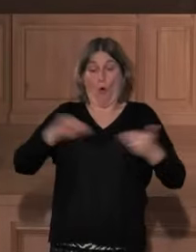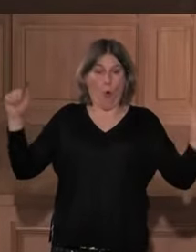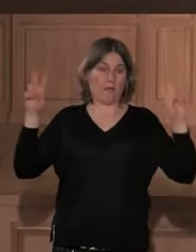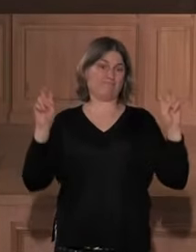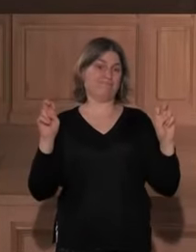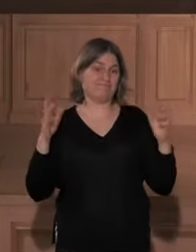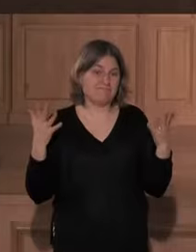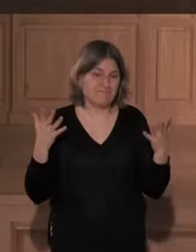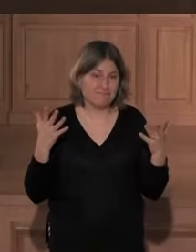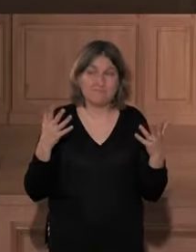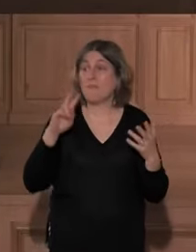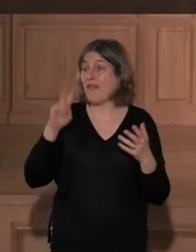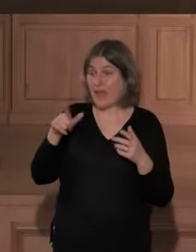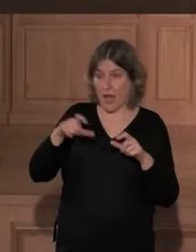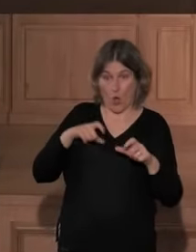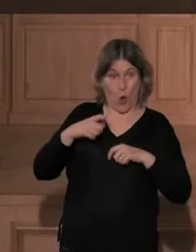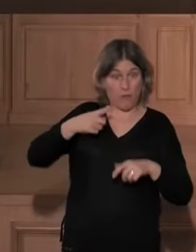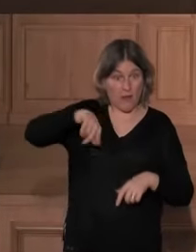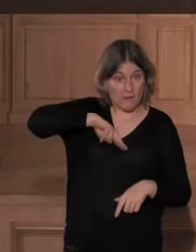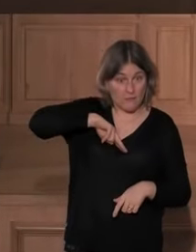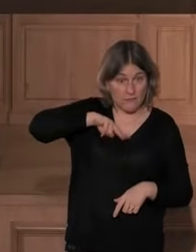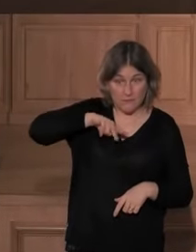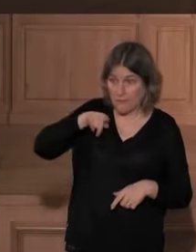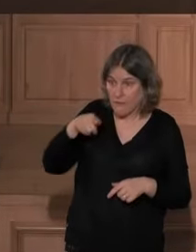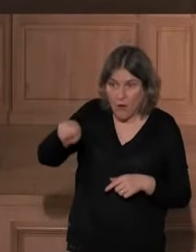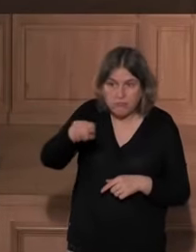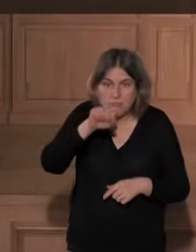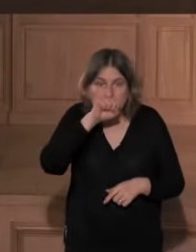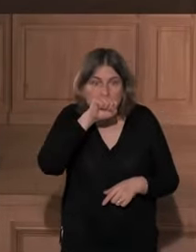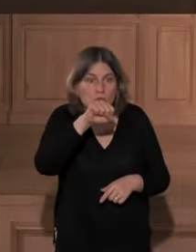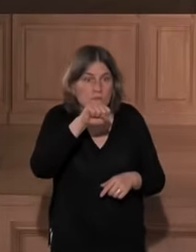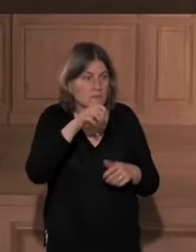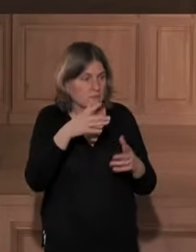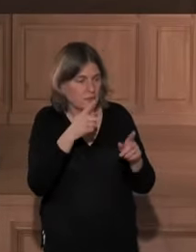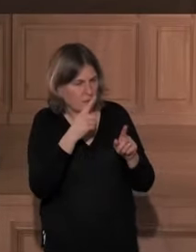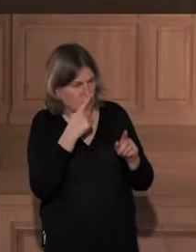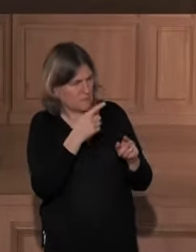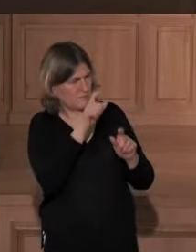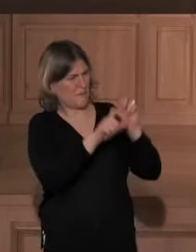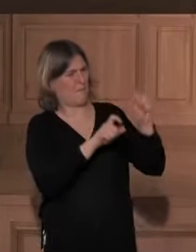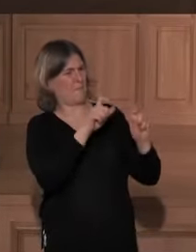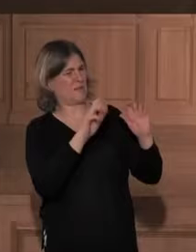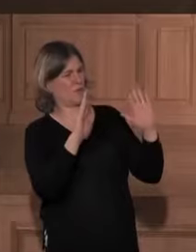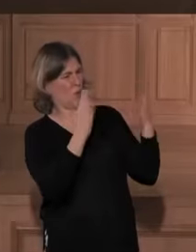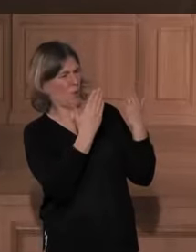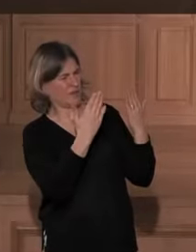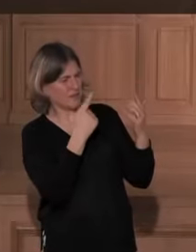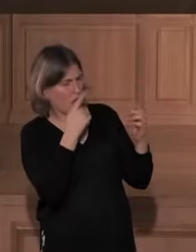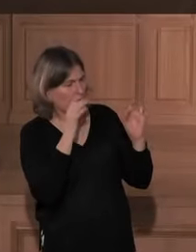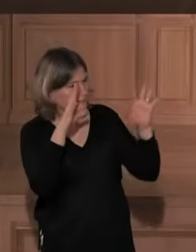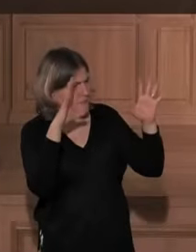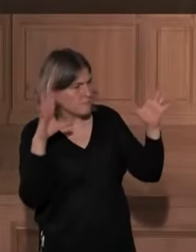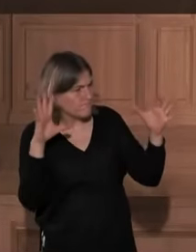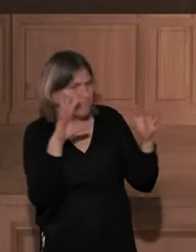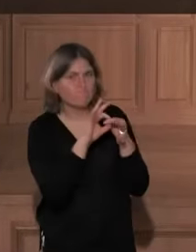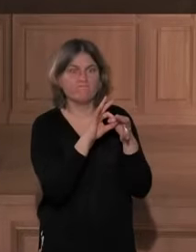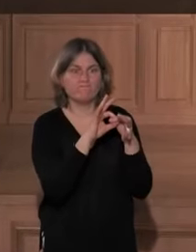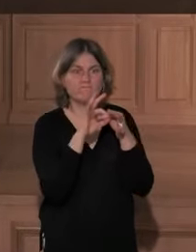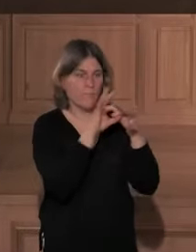tous mes copains, en fait, ont beaucoup apprécié les personnes en situation d'autisme, parce que cette relation humaine et cette empathie, cette fraternité, de vouloir les